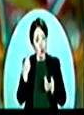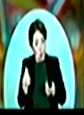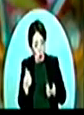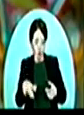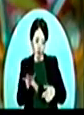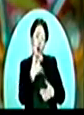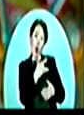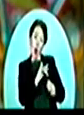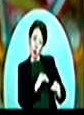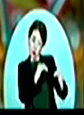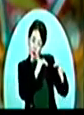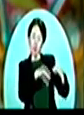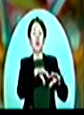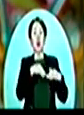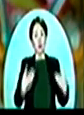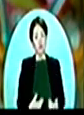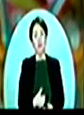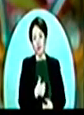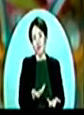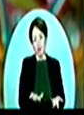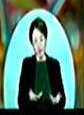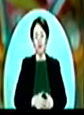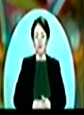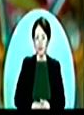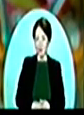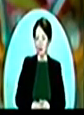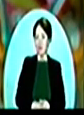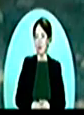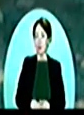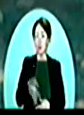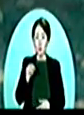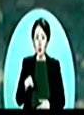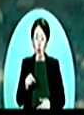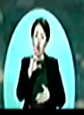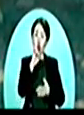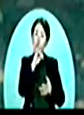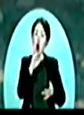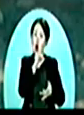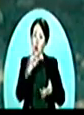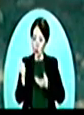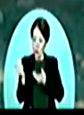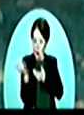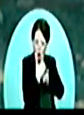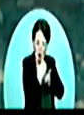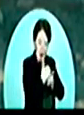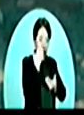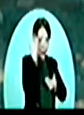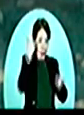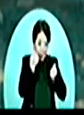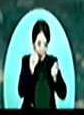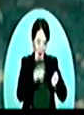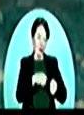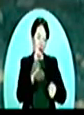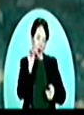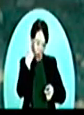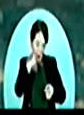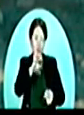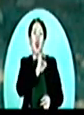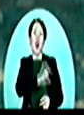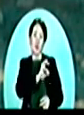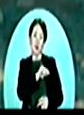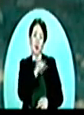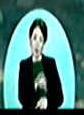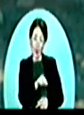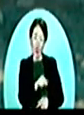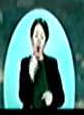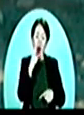ханьс тэгэл гайгүй бол тэгэл. Тэгээ гайгүйтэй. Одоо ерөөсөө ноолурын орлого бол ерөөсөө малчид бол маш одоо их